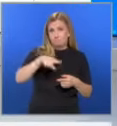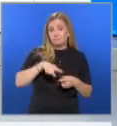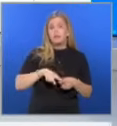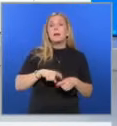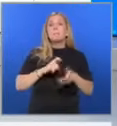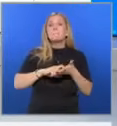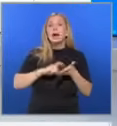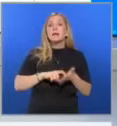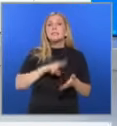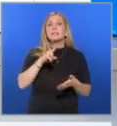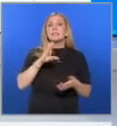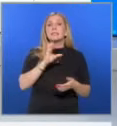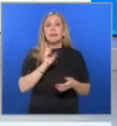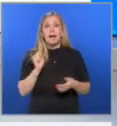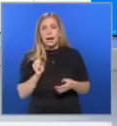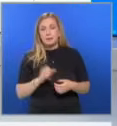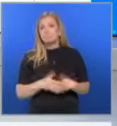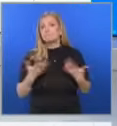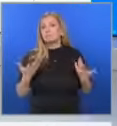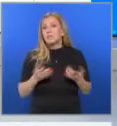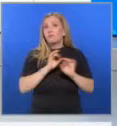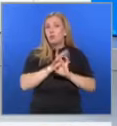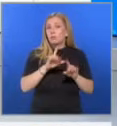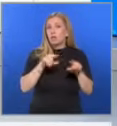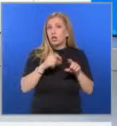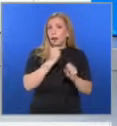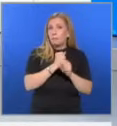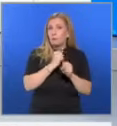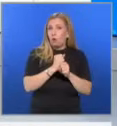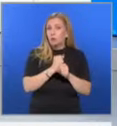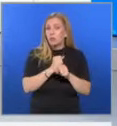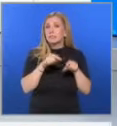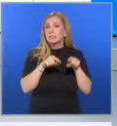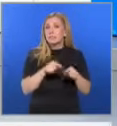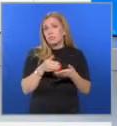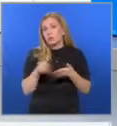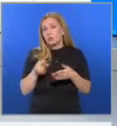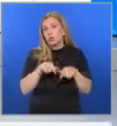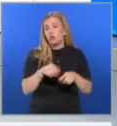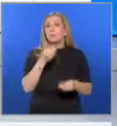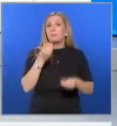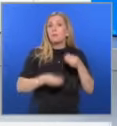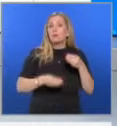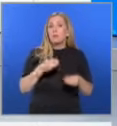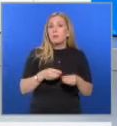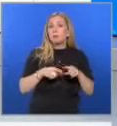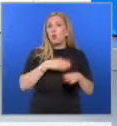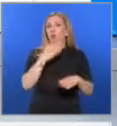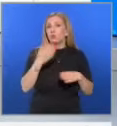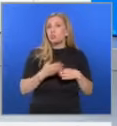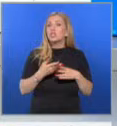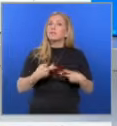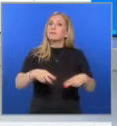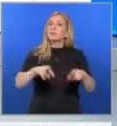двойно надвзети суми. От институцията съобщиха, че работят приоритетно за отстраняване на проблема и до утре ще